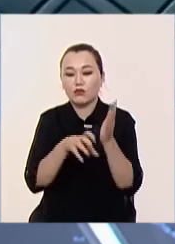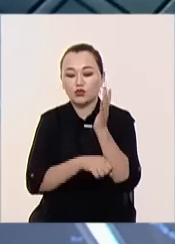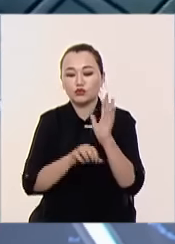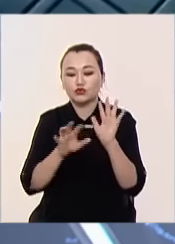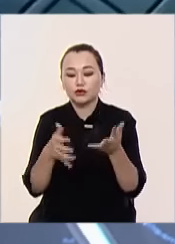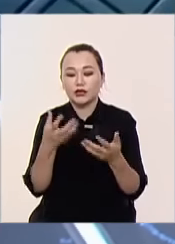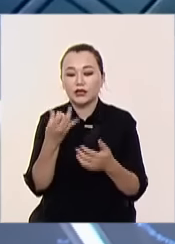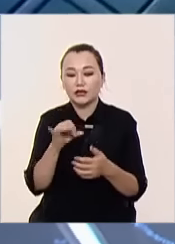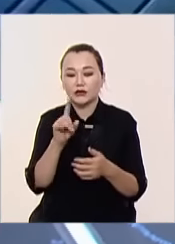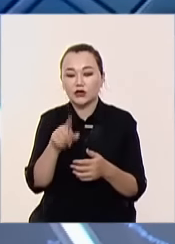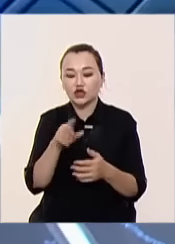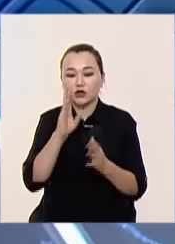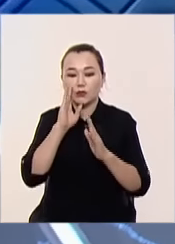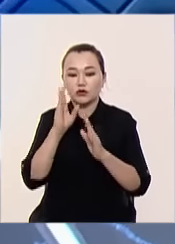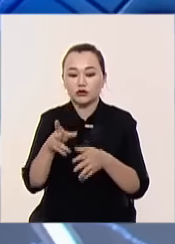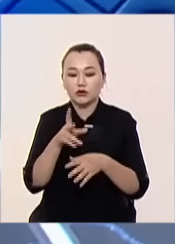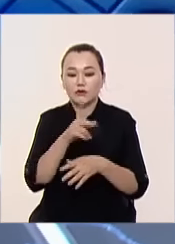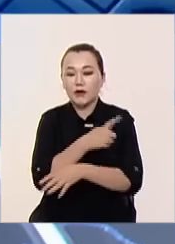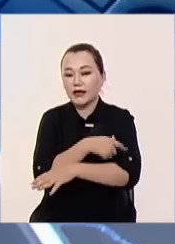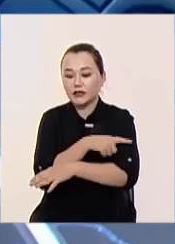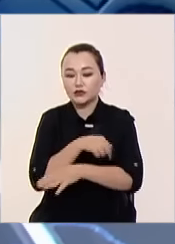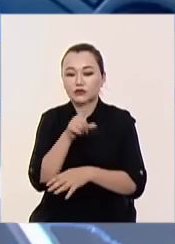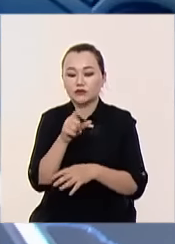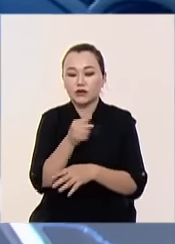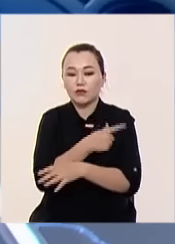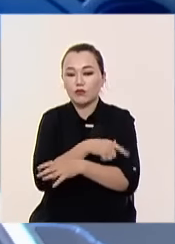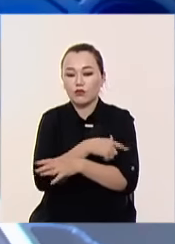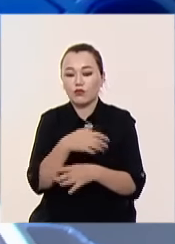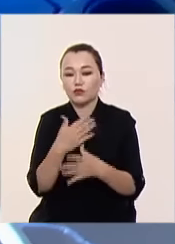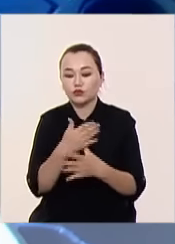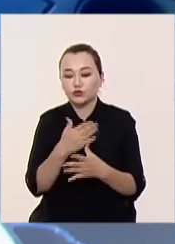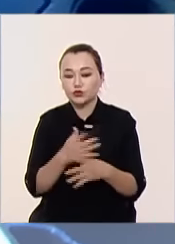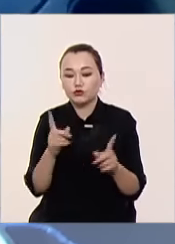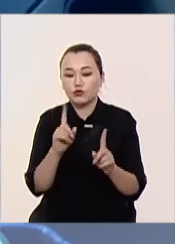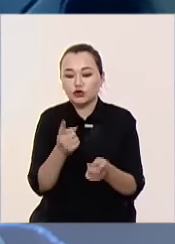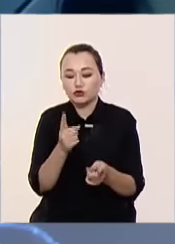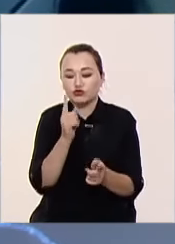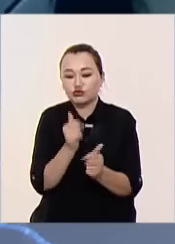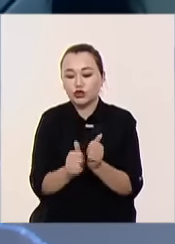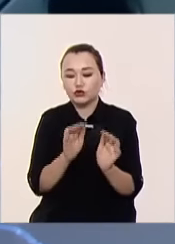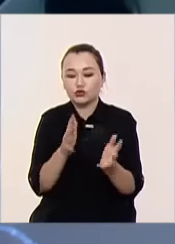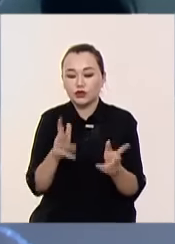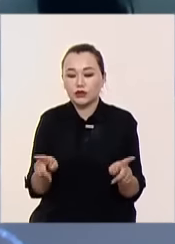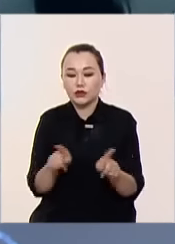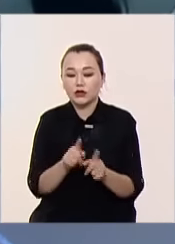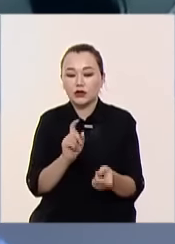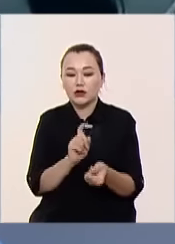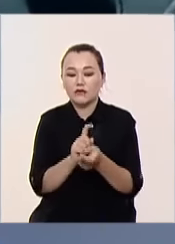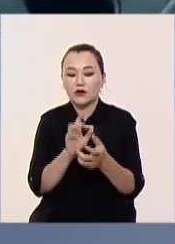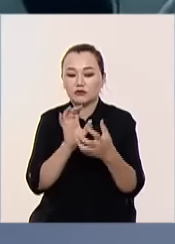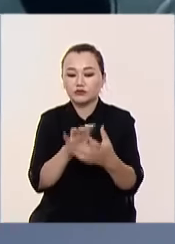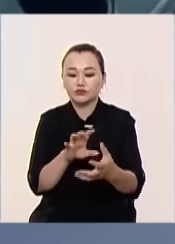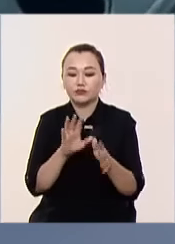инцидента ей даже пришлось обратиться в больницу за медицинской помощью. Почему все чаще случаются подобные конфликты в